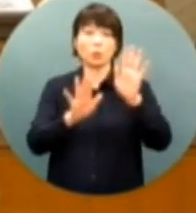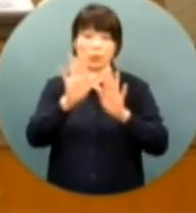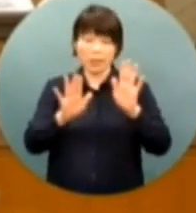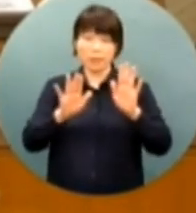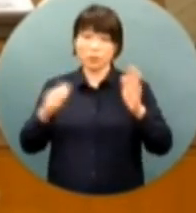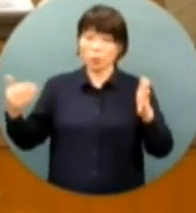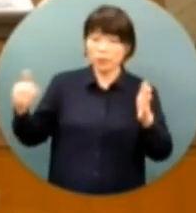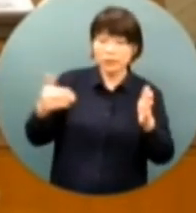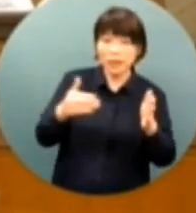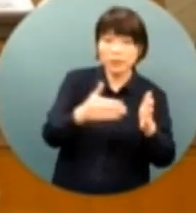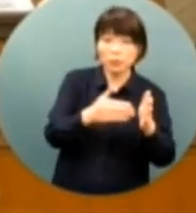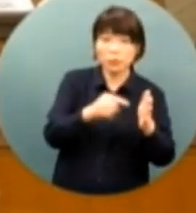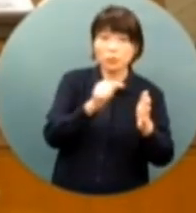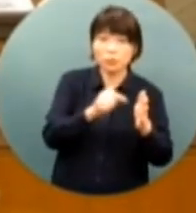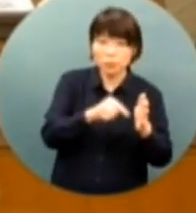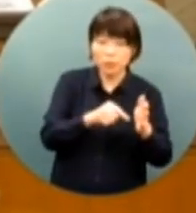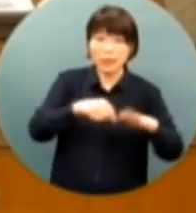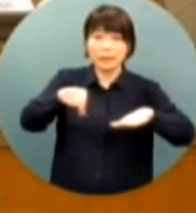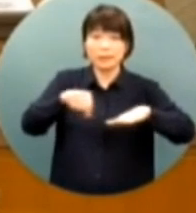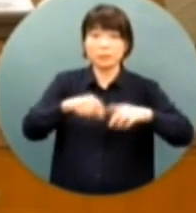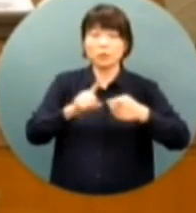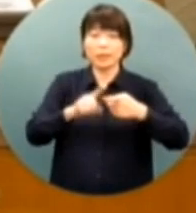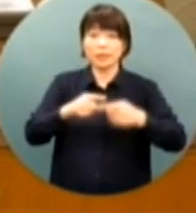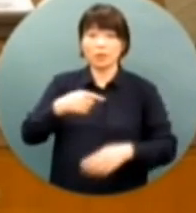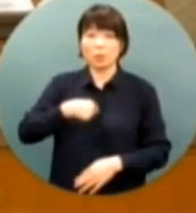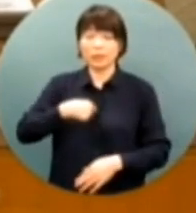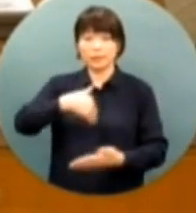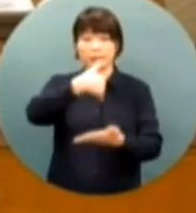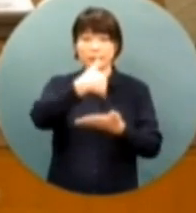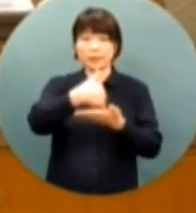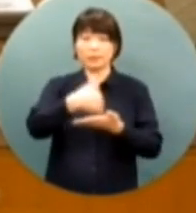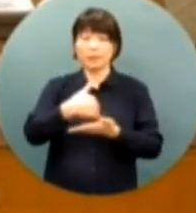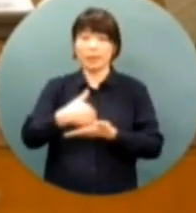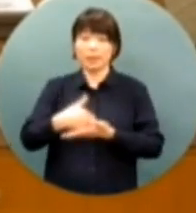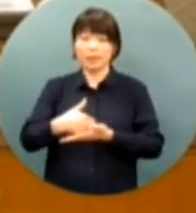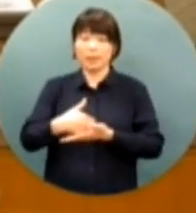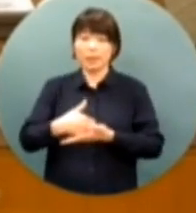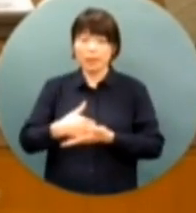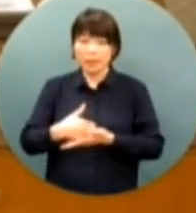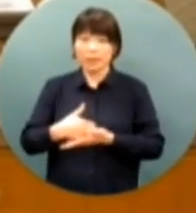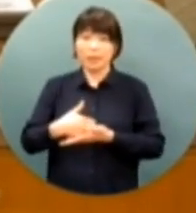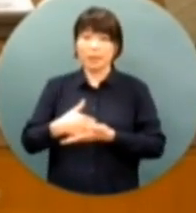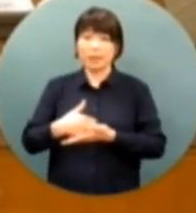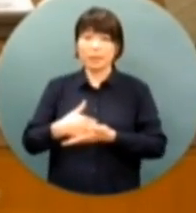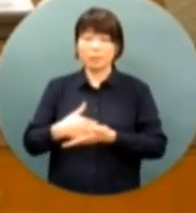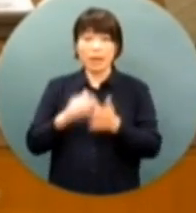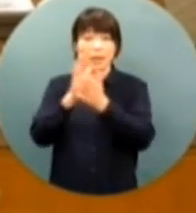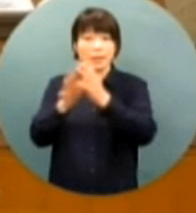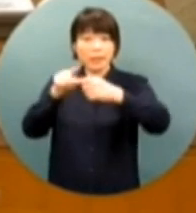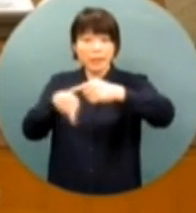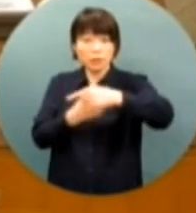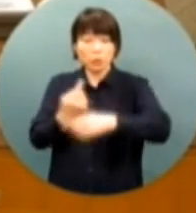局面ですかね、事務的に私の方にも、説明に内部県庁内の